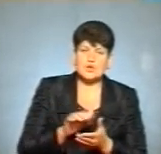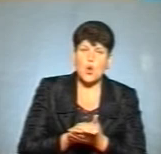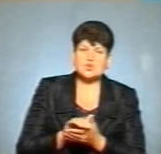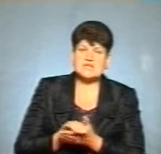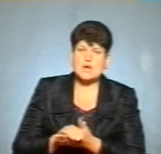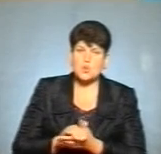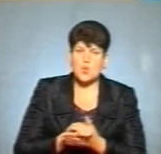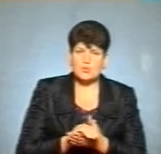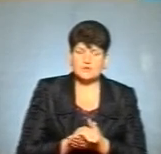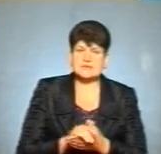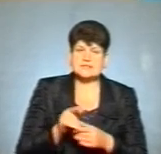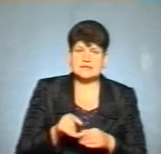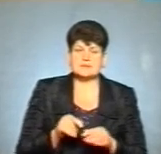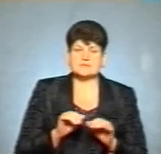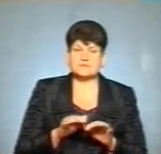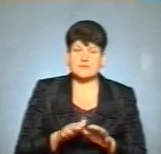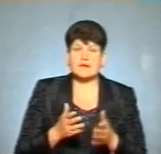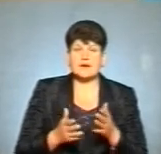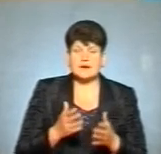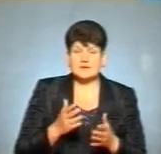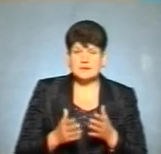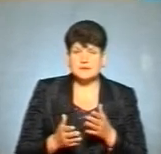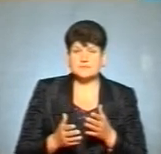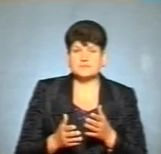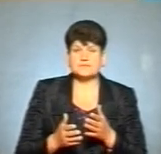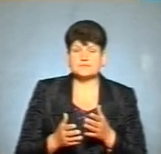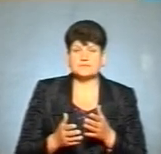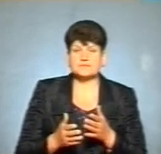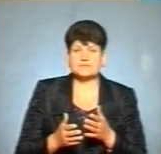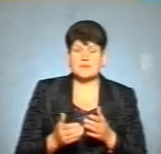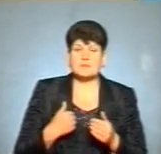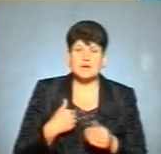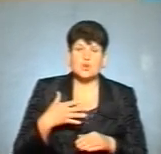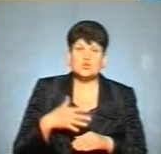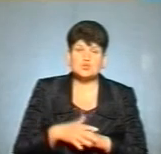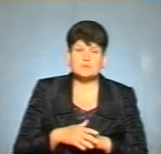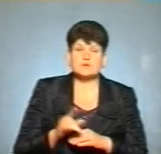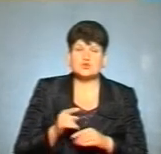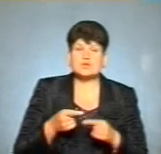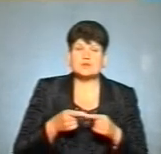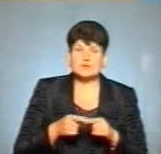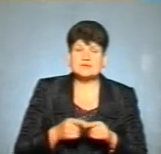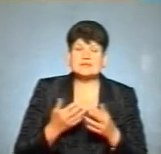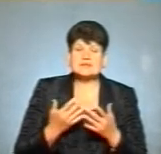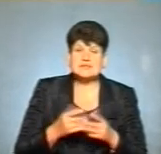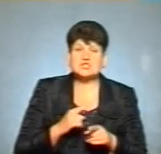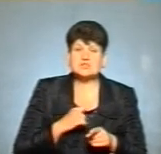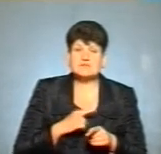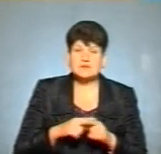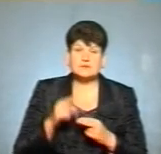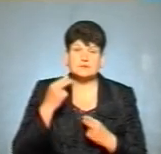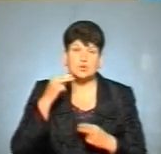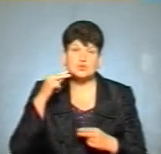з такими речами. Так, але знову ж таки, ми розуміємо, що технології настільки швидко удосконалюються,